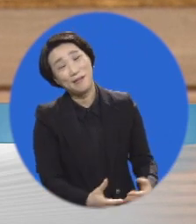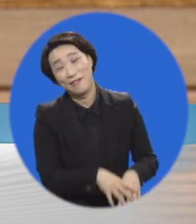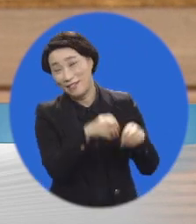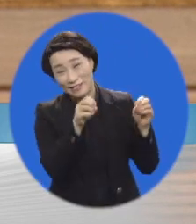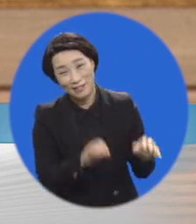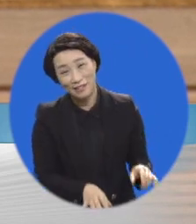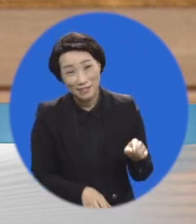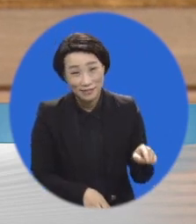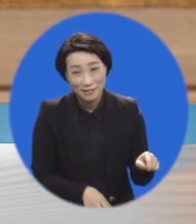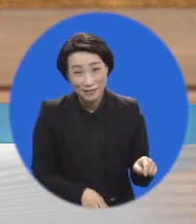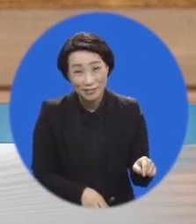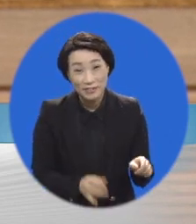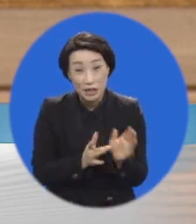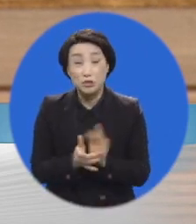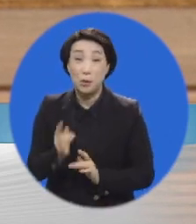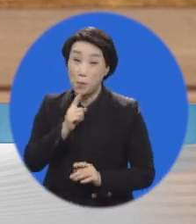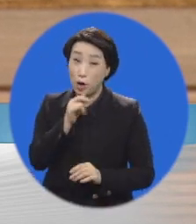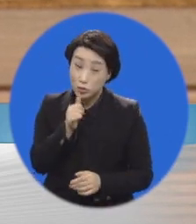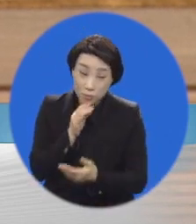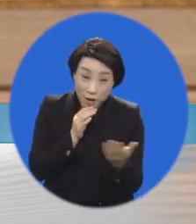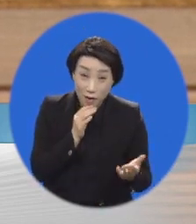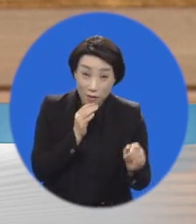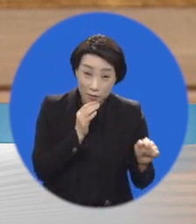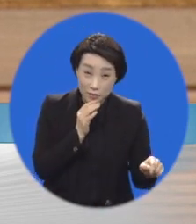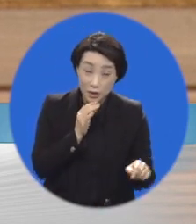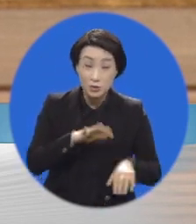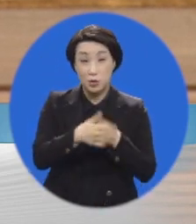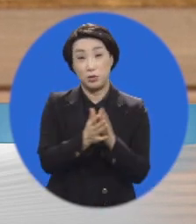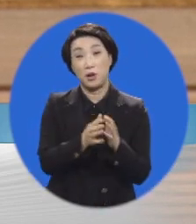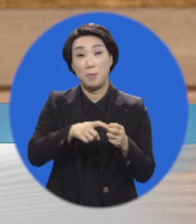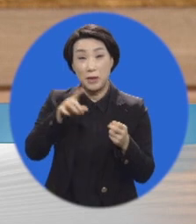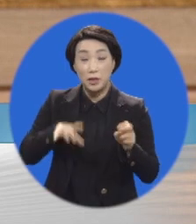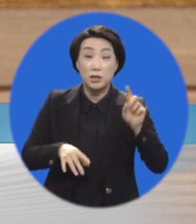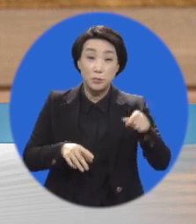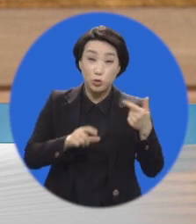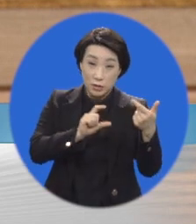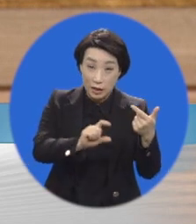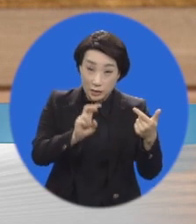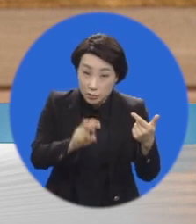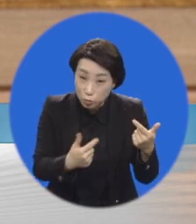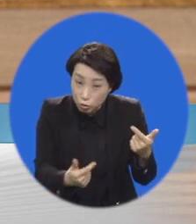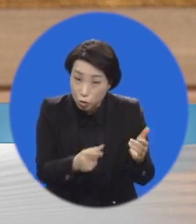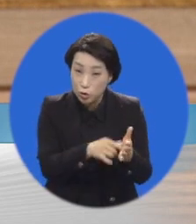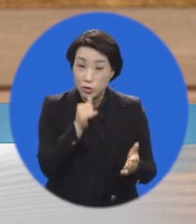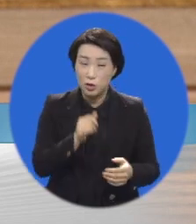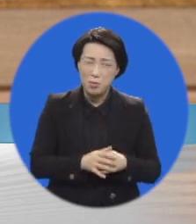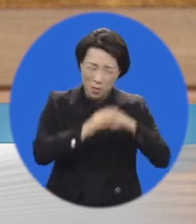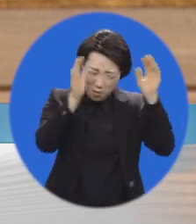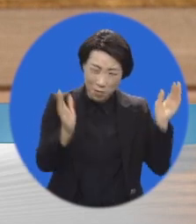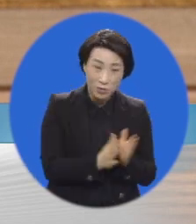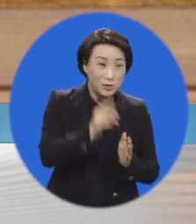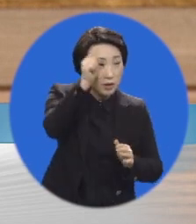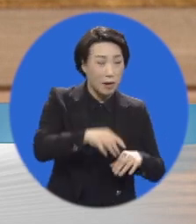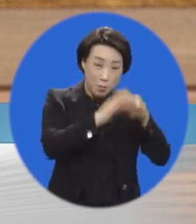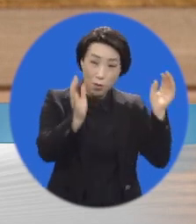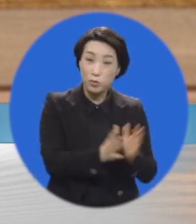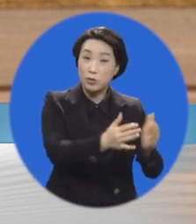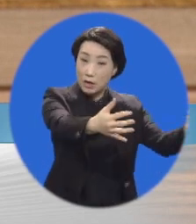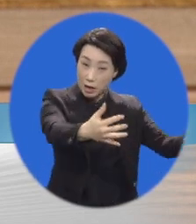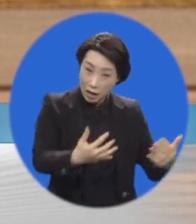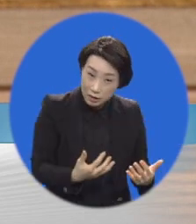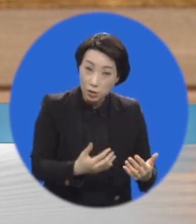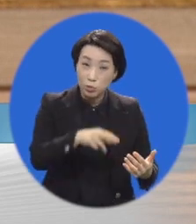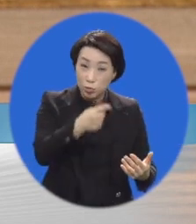유익한가. 예수님께서 말씀하셨소. 마태복음 16장 26절에 온 천하를 얻고도